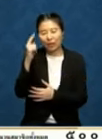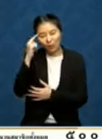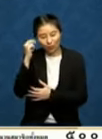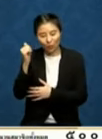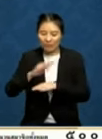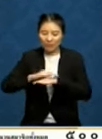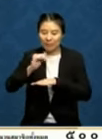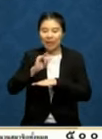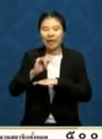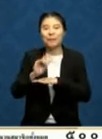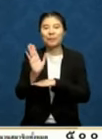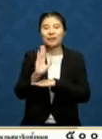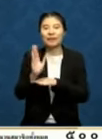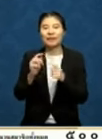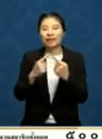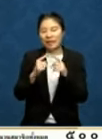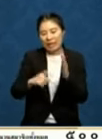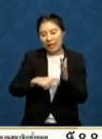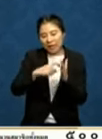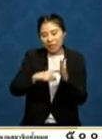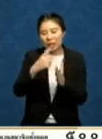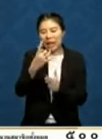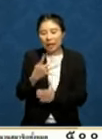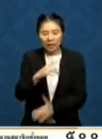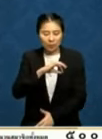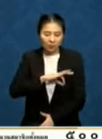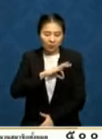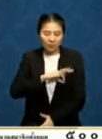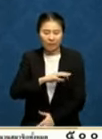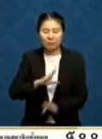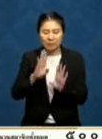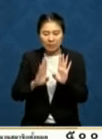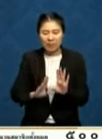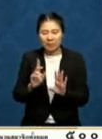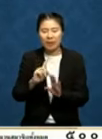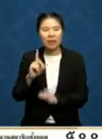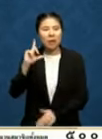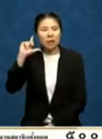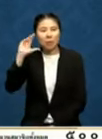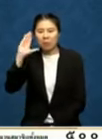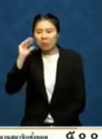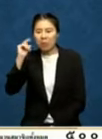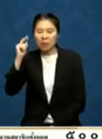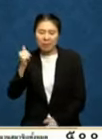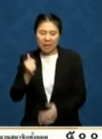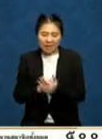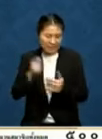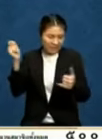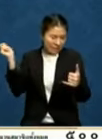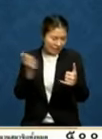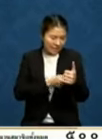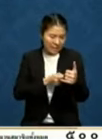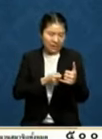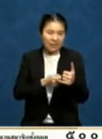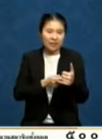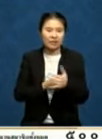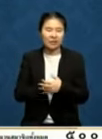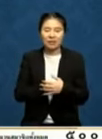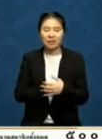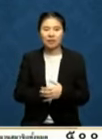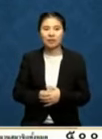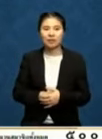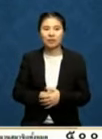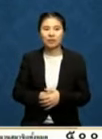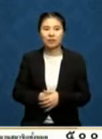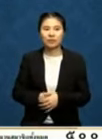ครับว่าเหตุผลอะไรหรือความรู้สึกแบบไหนที่ทำให้พ่อแม่บางคนนั้นอาจจะใช้วิธีการลงโทษหรือว่าสั่งสอนลูกตนเองด้ว